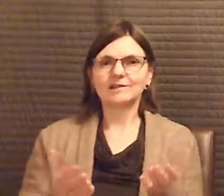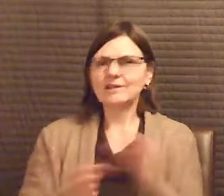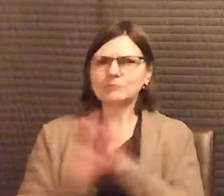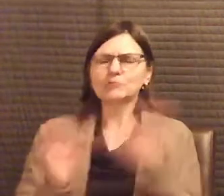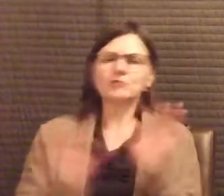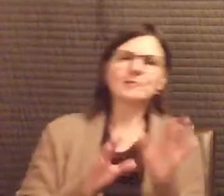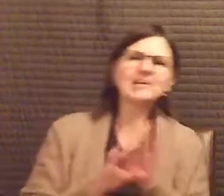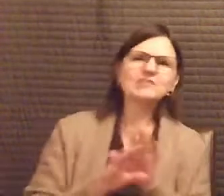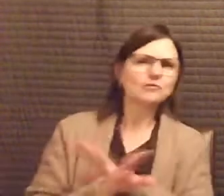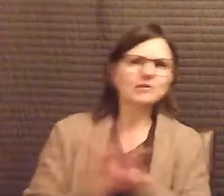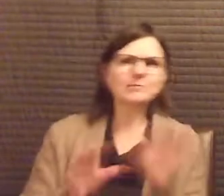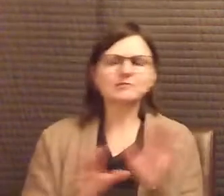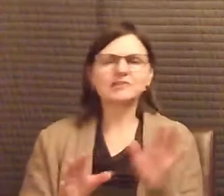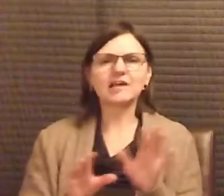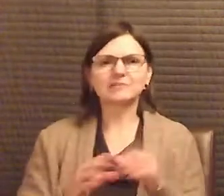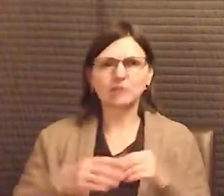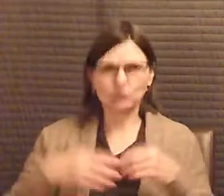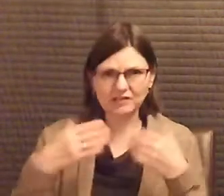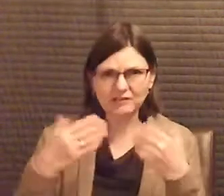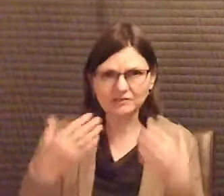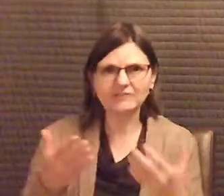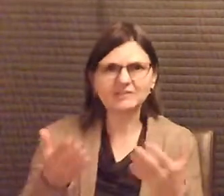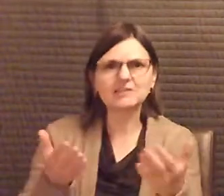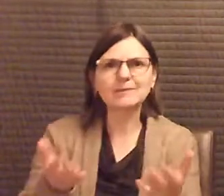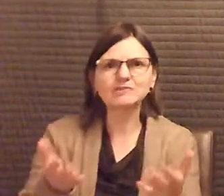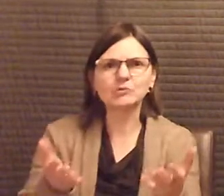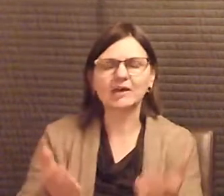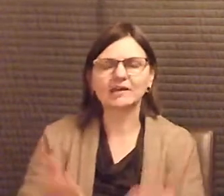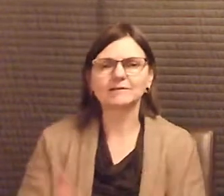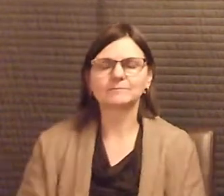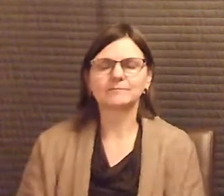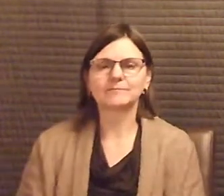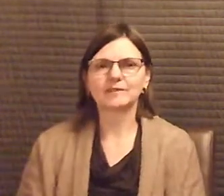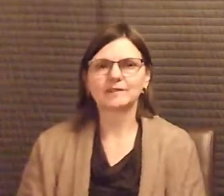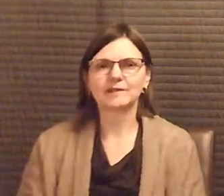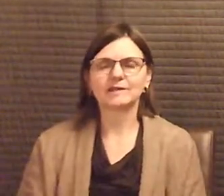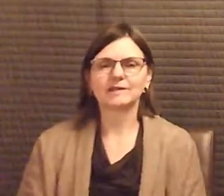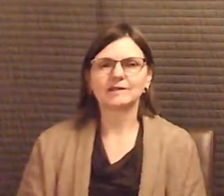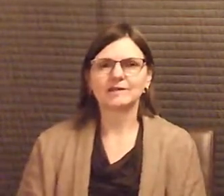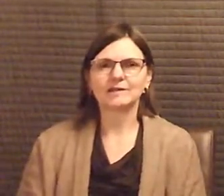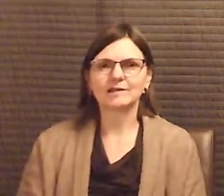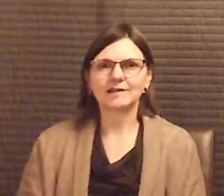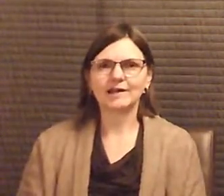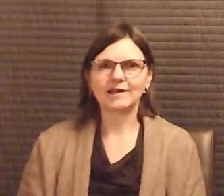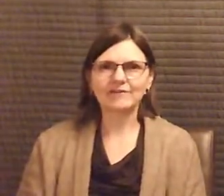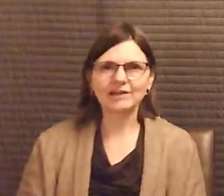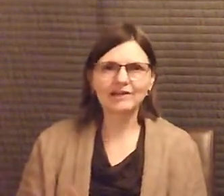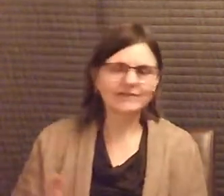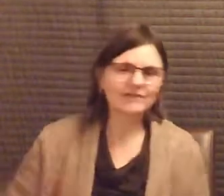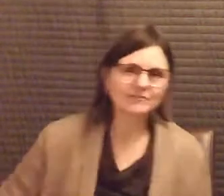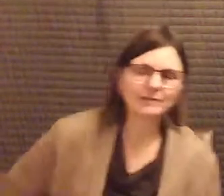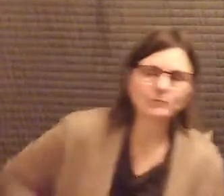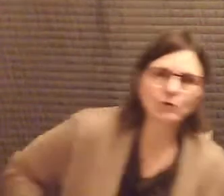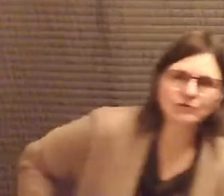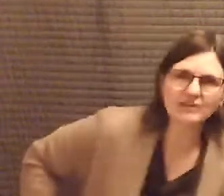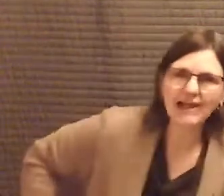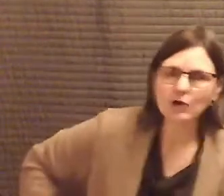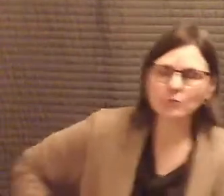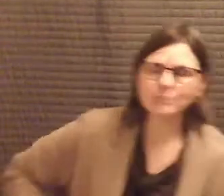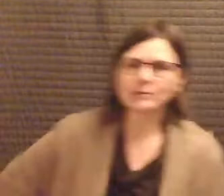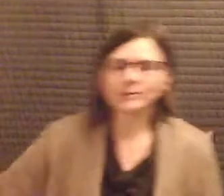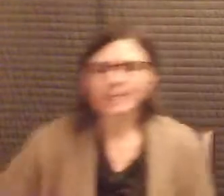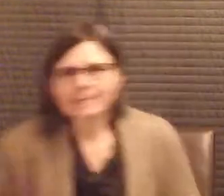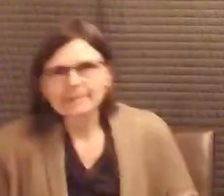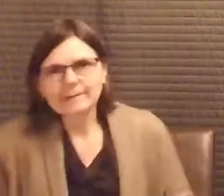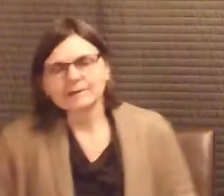niet tot hem iets over iemand te vertellen hoe wij onszelf zien wat er in de mensen omging hier op top dj console wijk was bij de bron van jouw